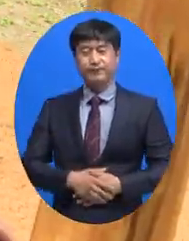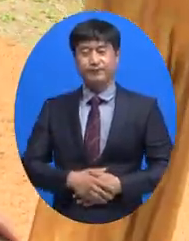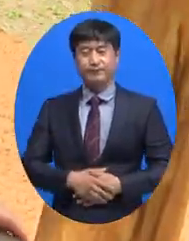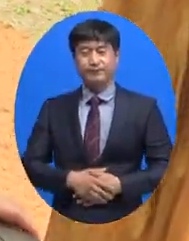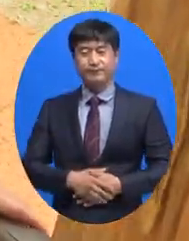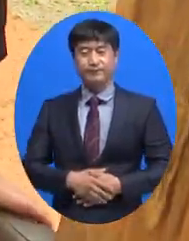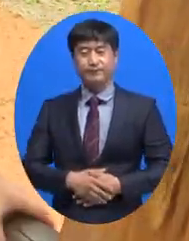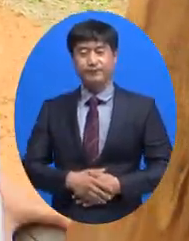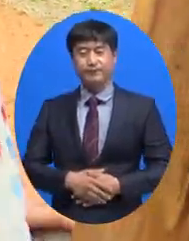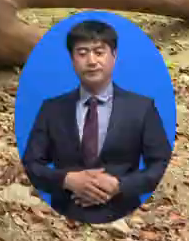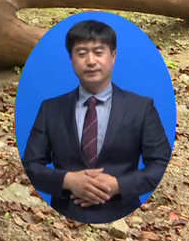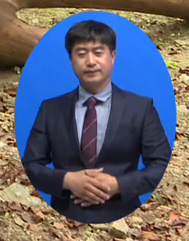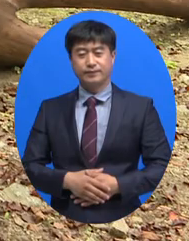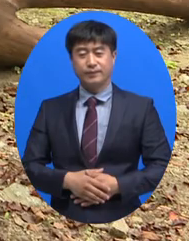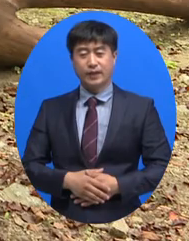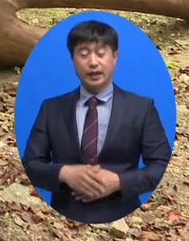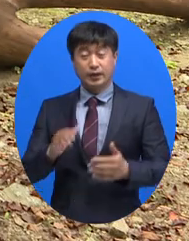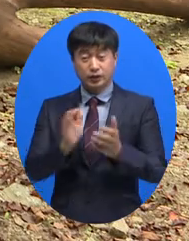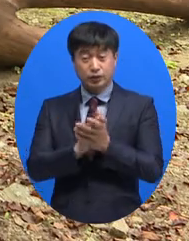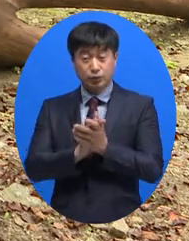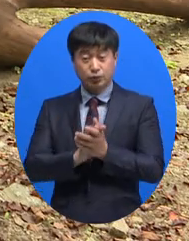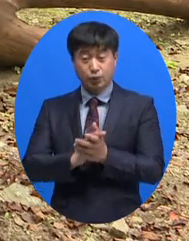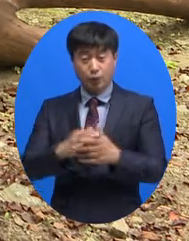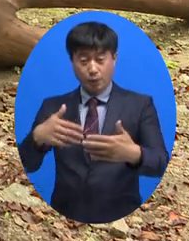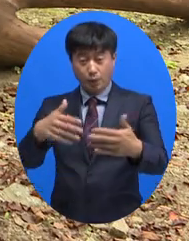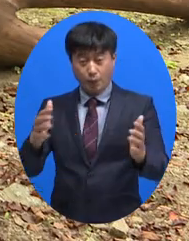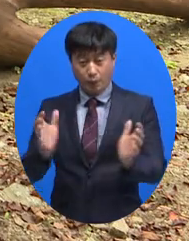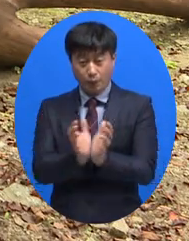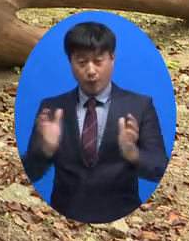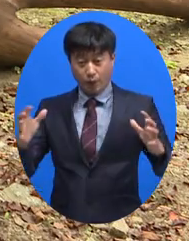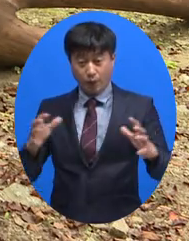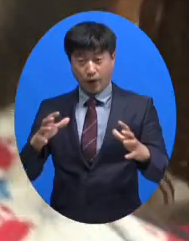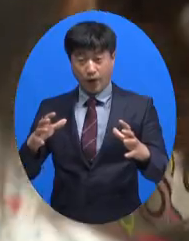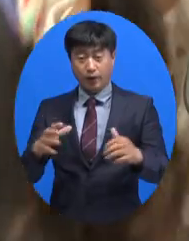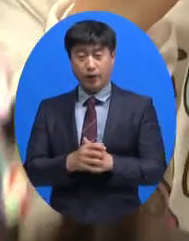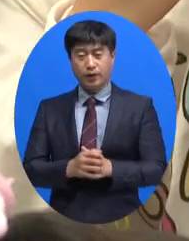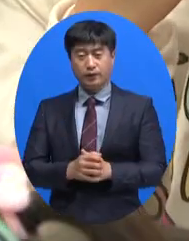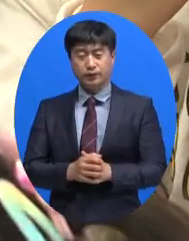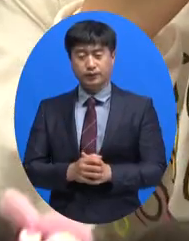깜짝 포즈를 취합니다. 친구들과 옹기종기 둘러앉았습니다.